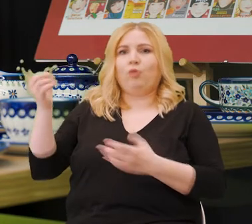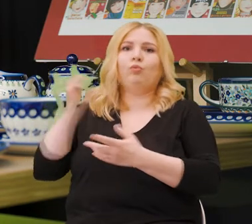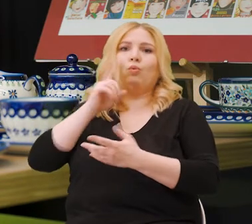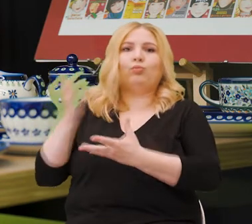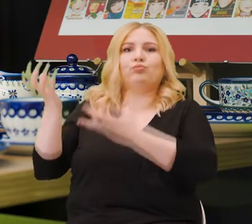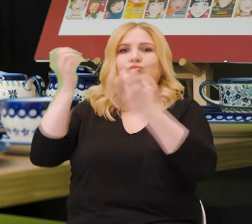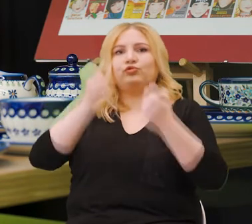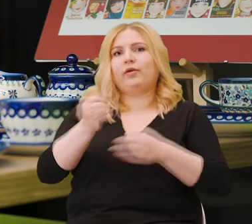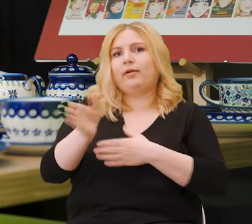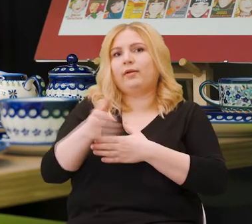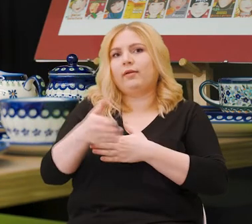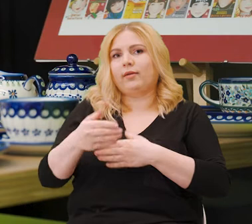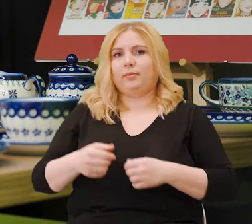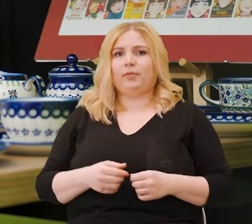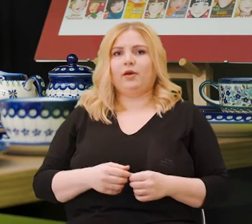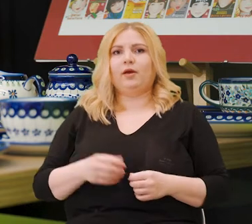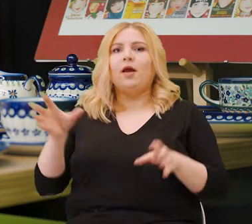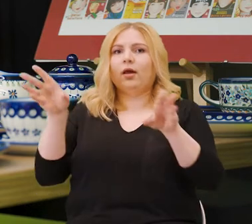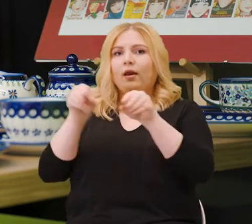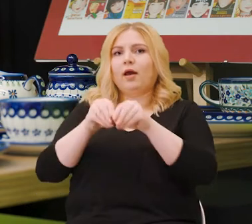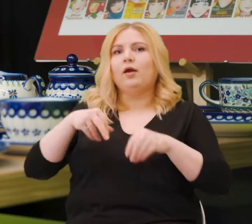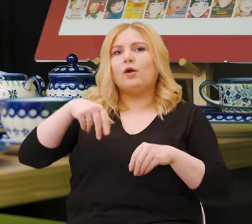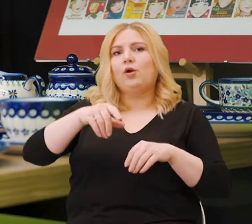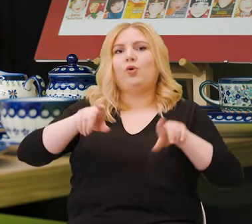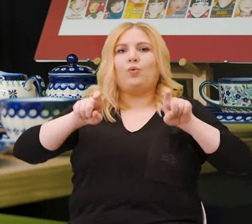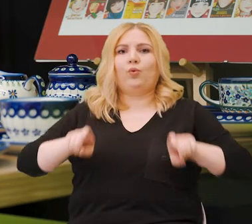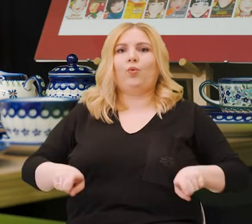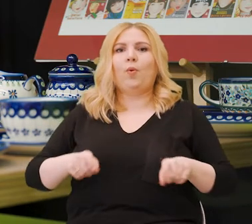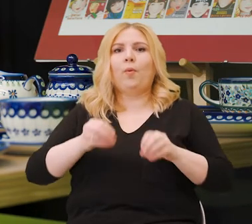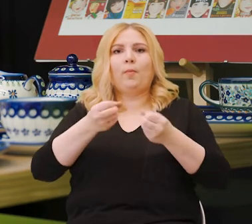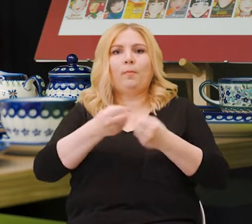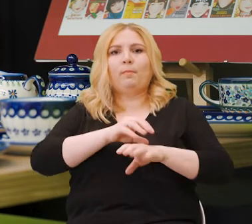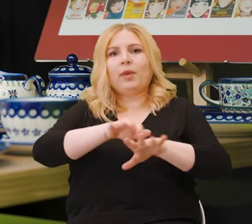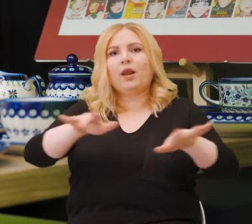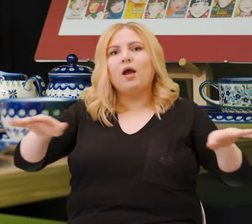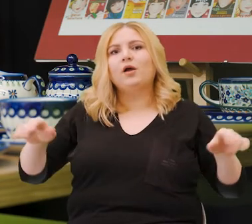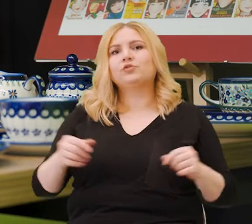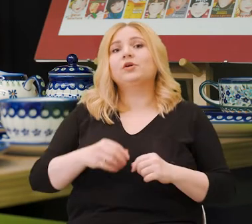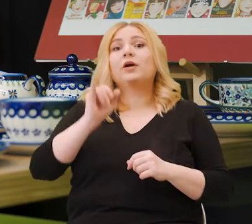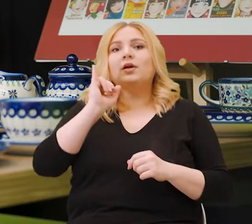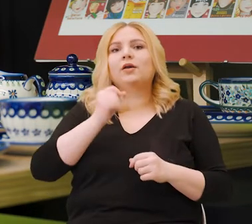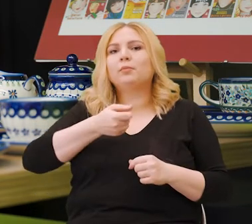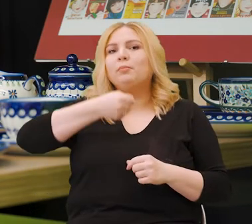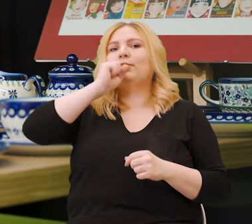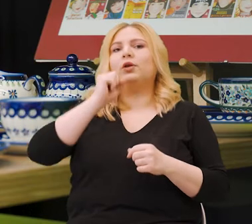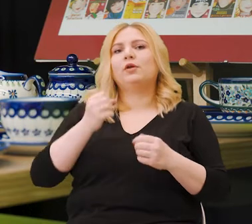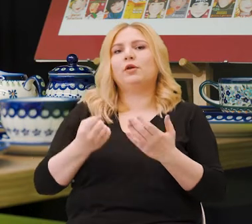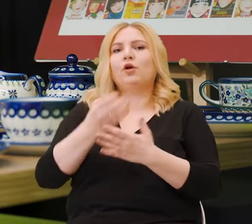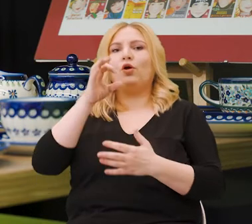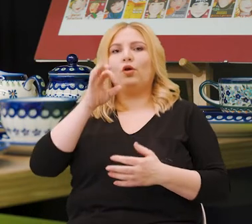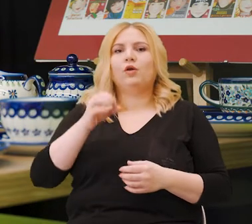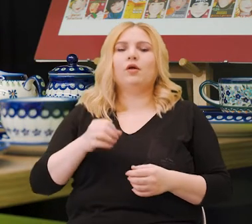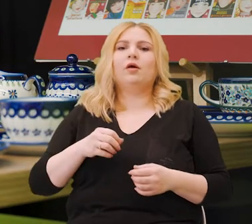oraz 6 bułek i gruszki. Usiedli na plaży i przede wszystkim wypili toast za nową drogę życia,